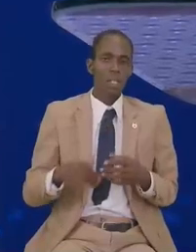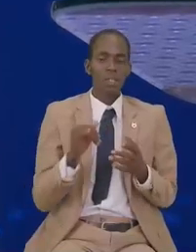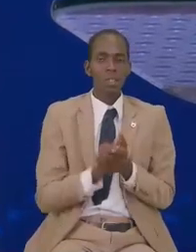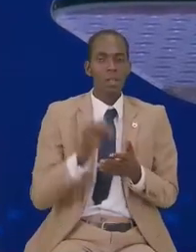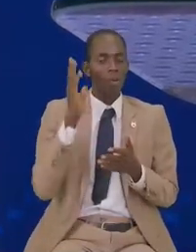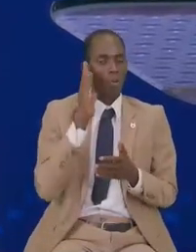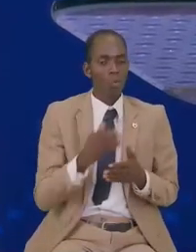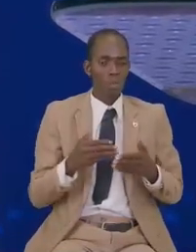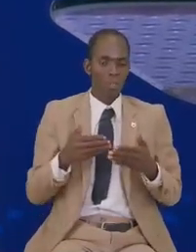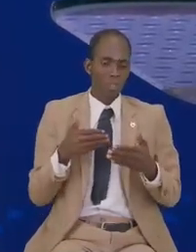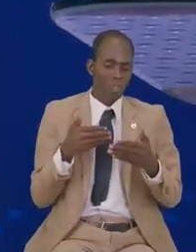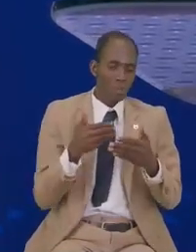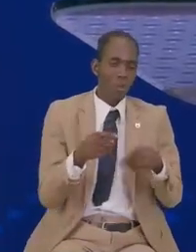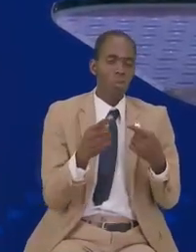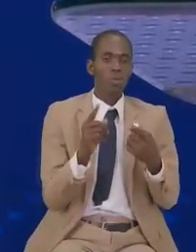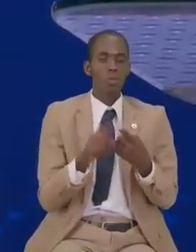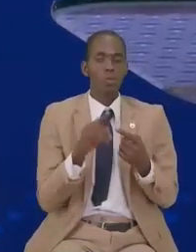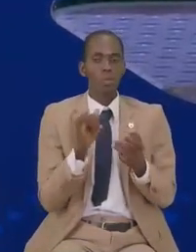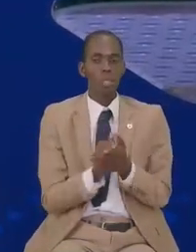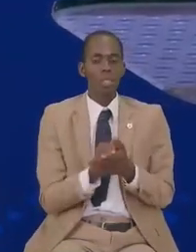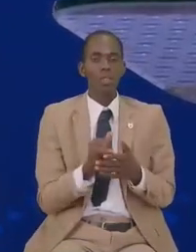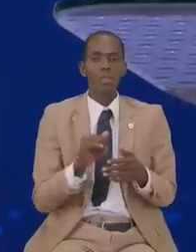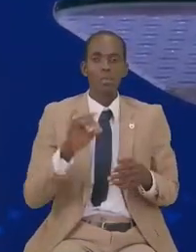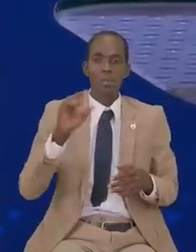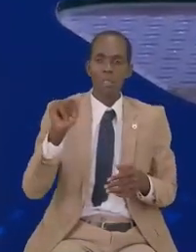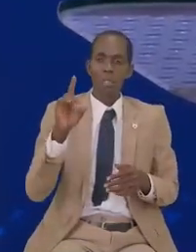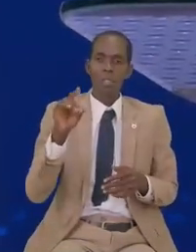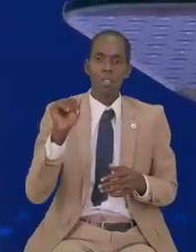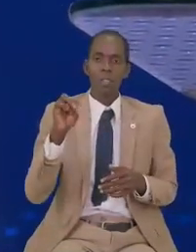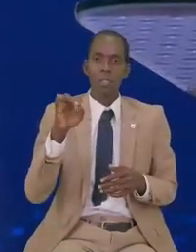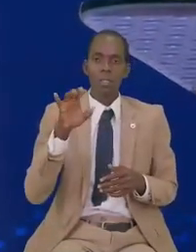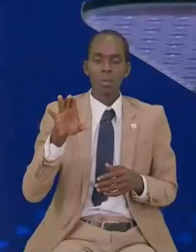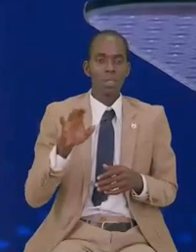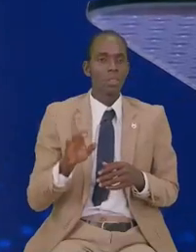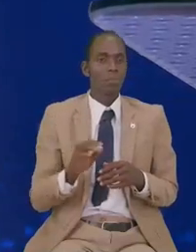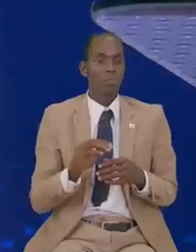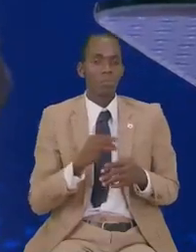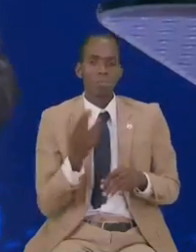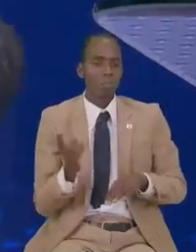qui va s'épancher vers la nature adamique,